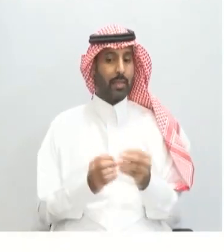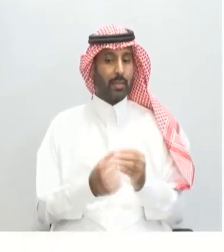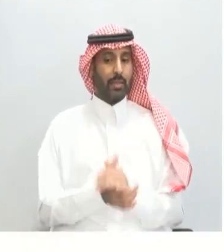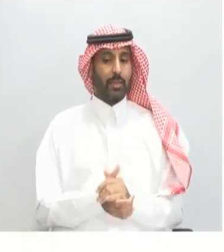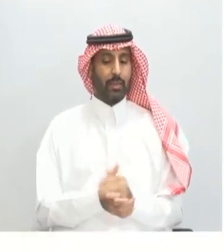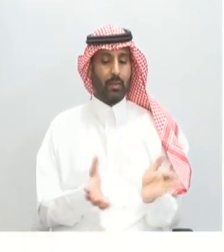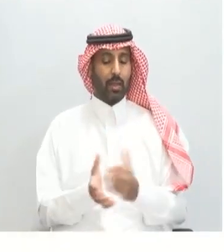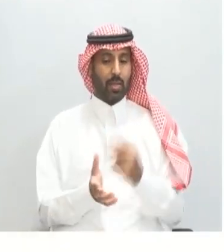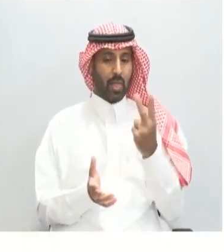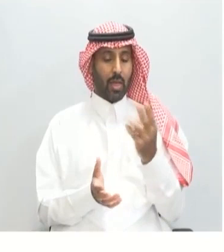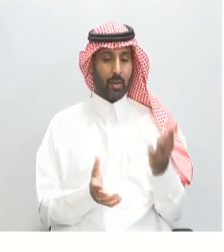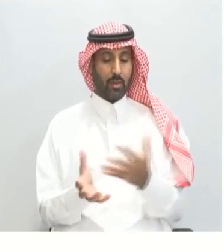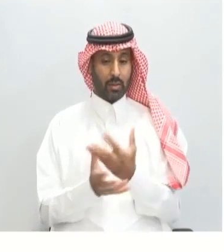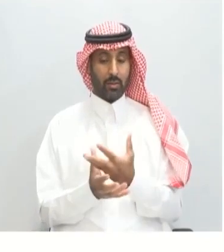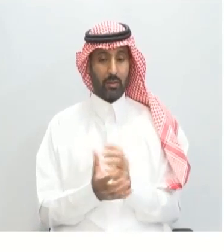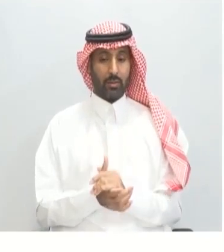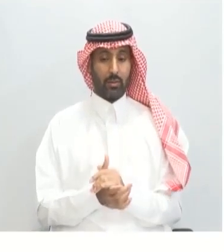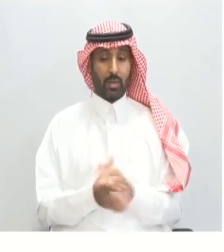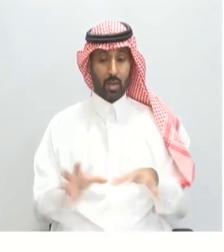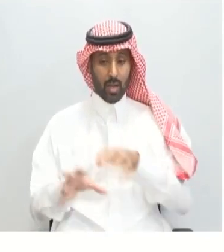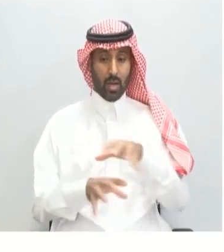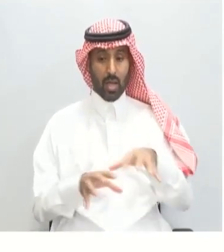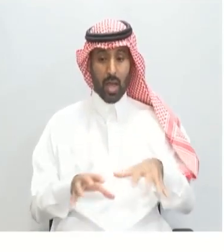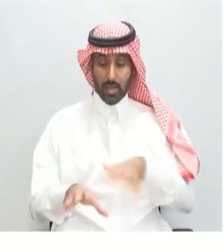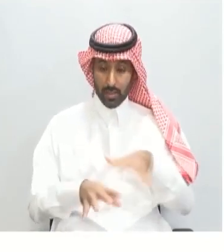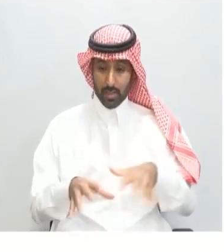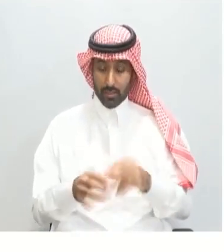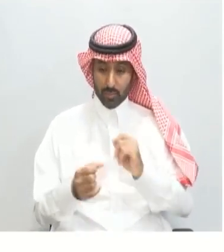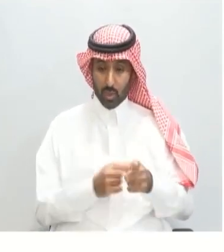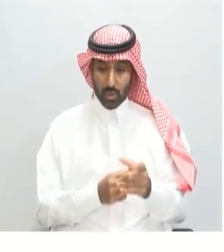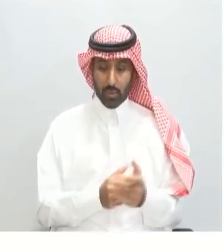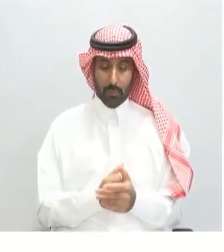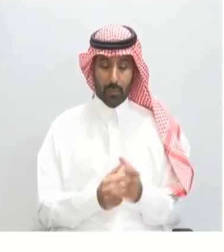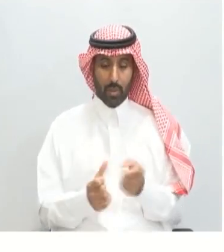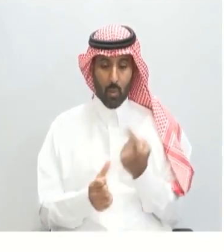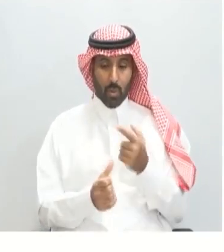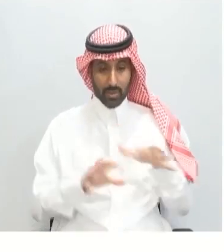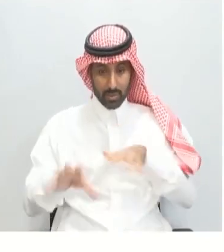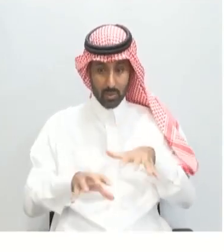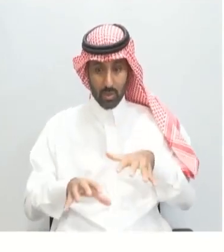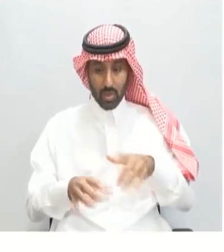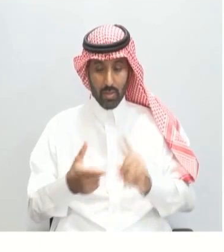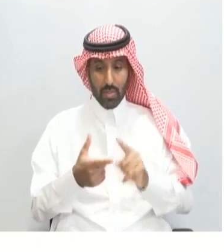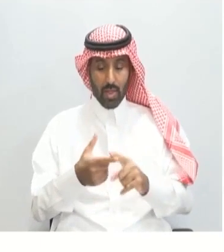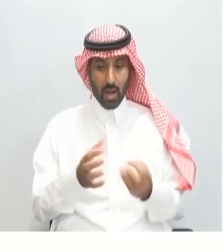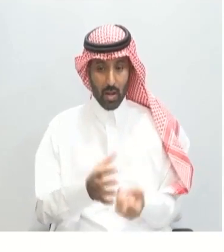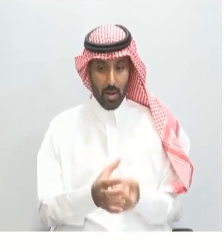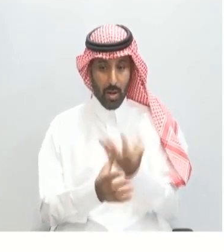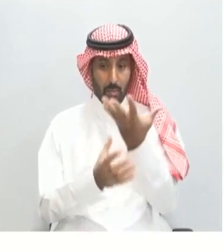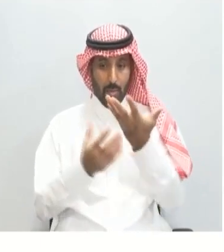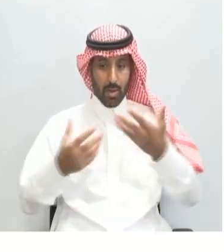ثاني الحركات الباطنيه السريعه الاولى الزلازل الثانيه